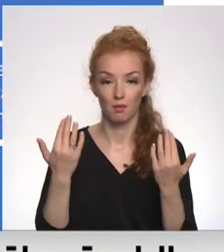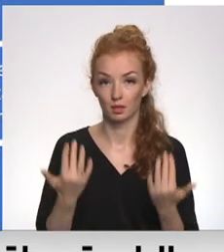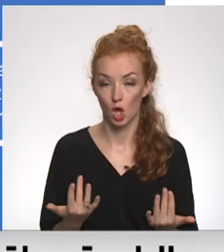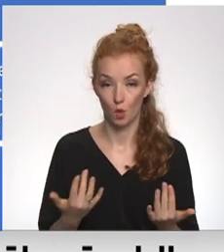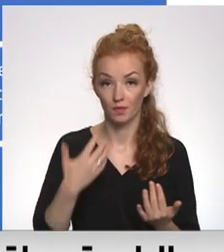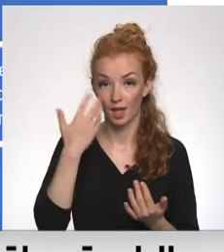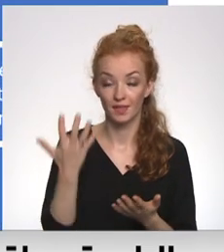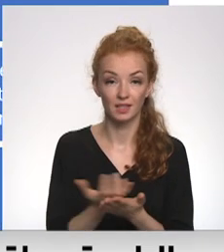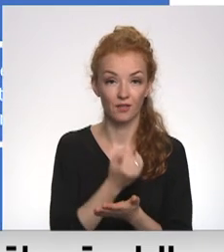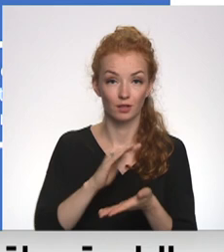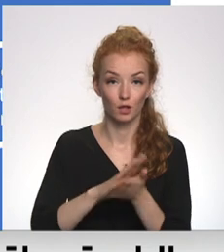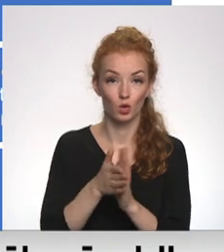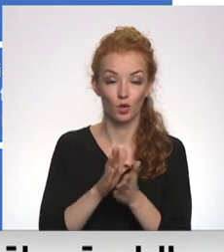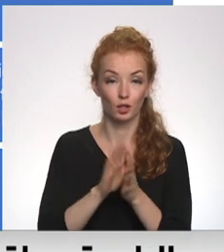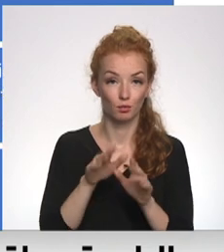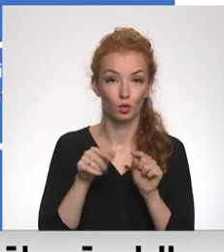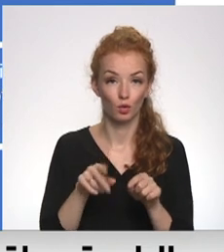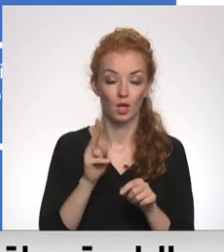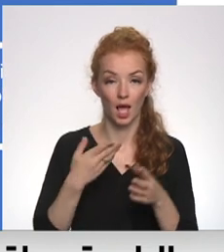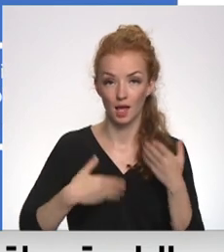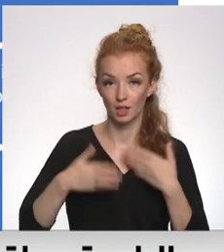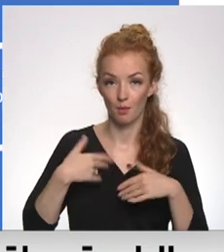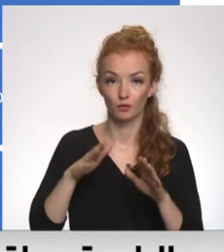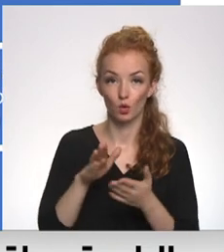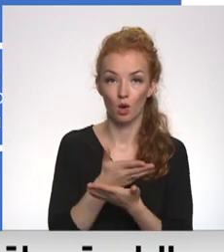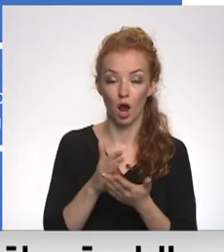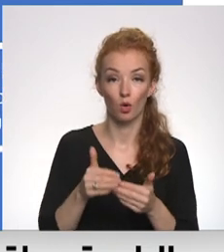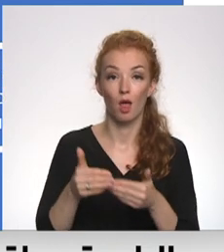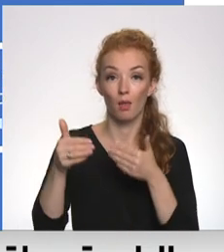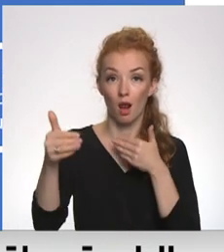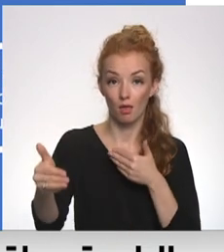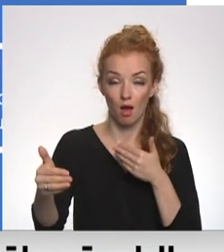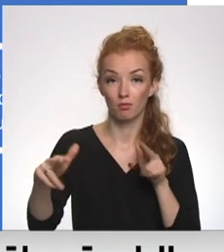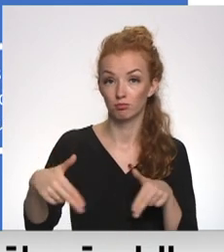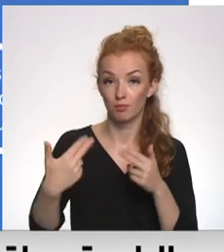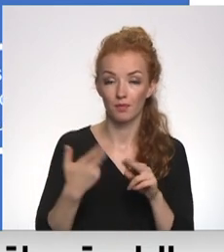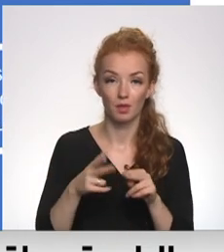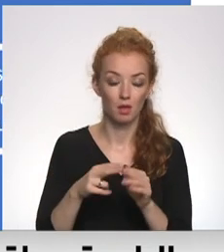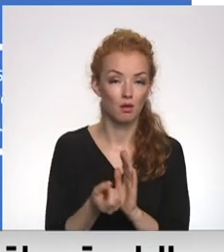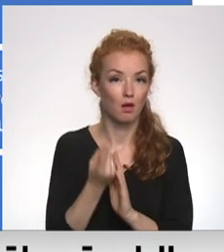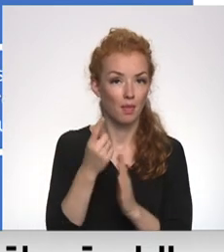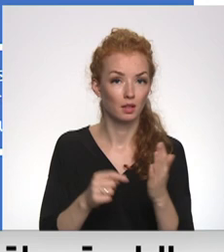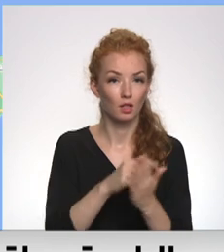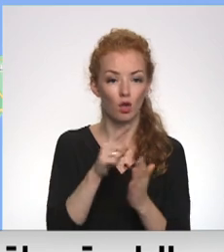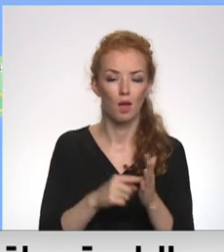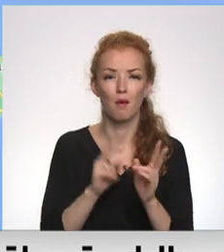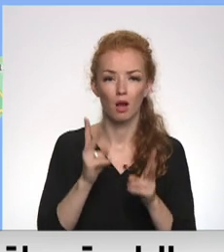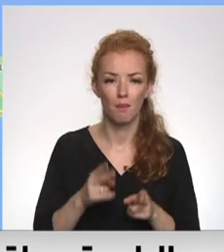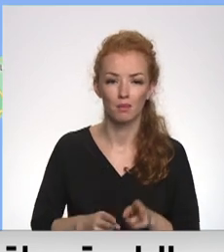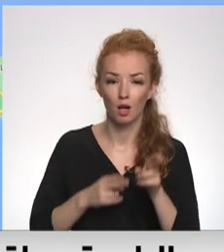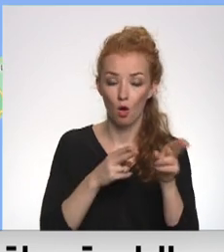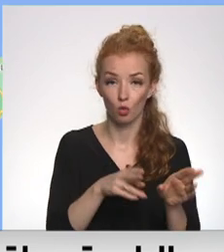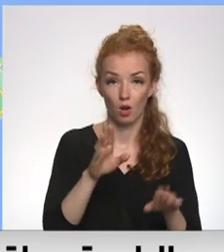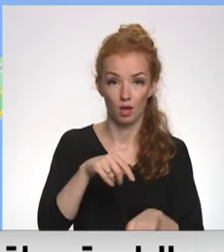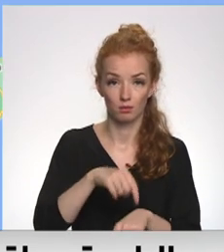Kad izdevās vienoties par to, ka eksāmenus var likt attālināti, tad radās jautājums, kā izbraukāt, jo, lai